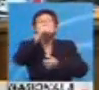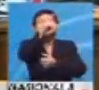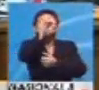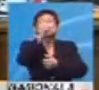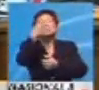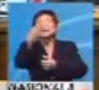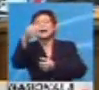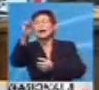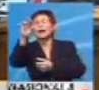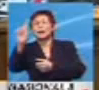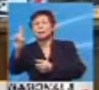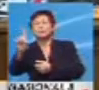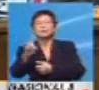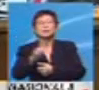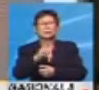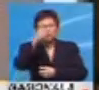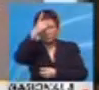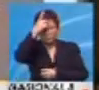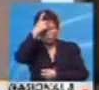atau zaman